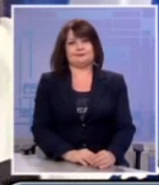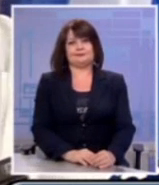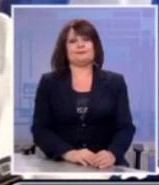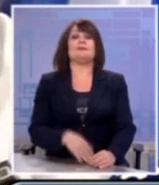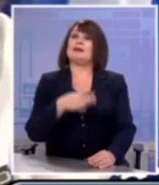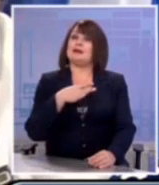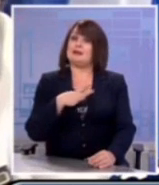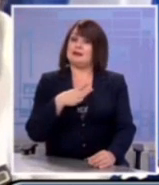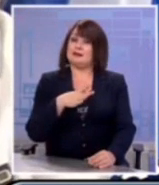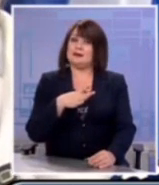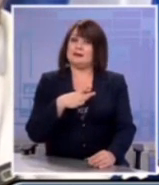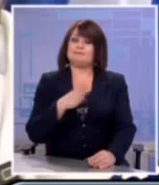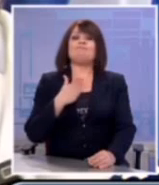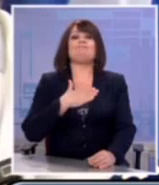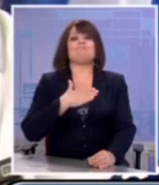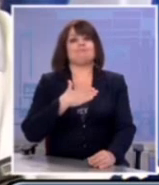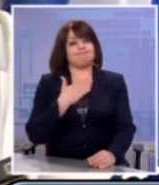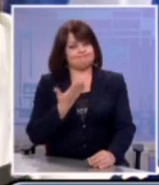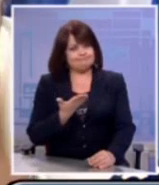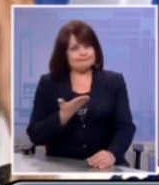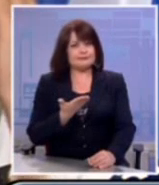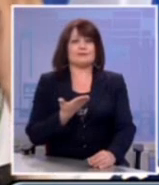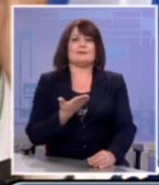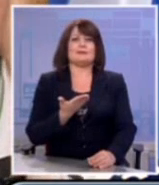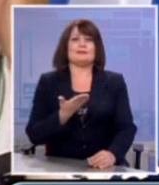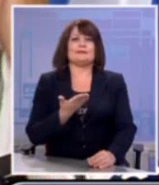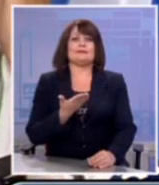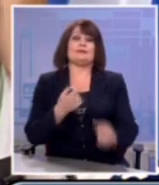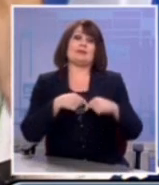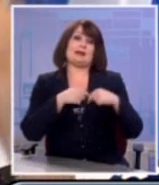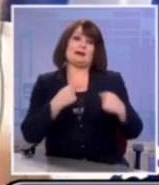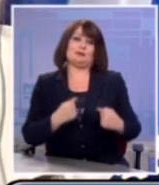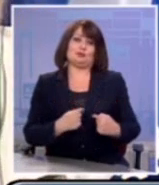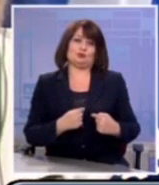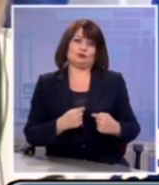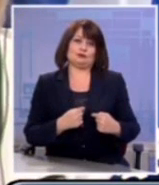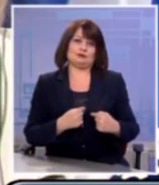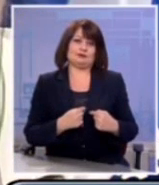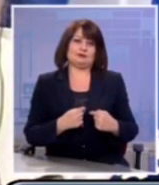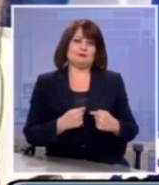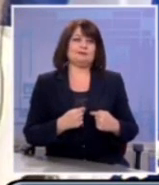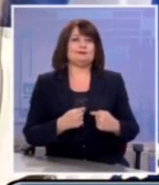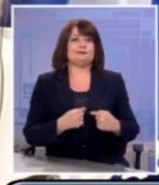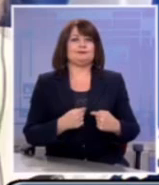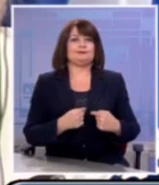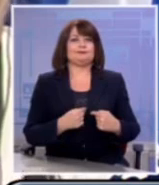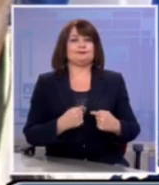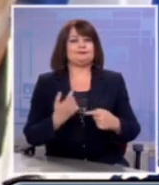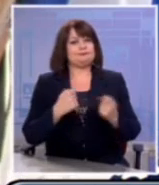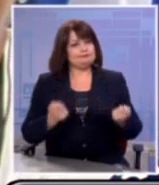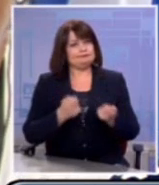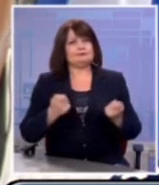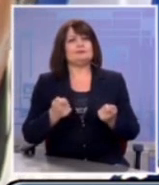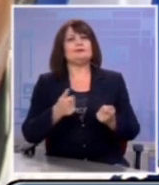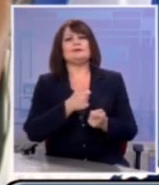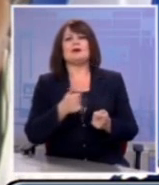θα ήθελα να ευχαριστήσω από καρδιάς και θα το κάνω όχι